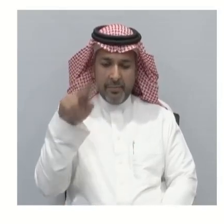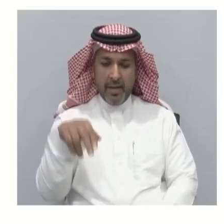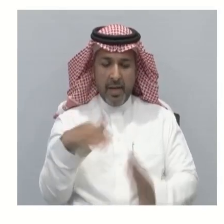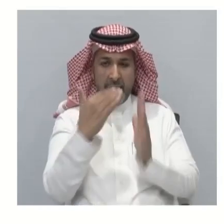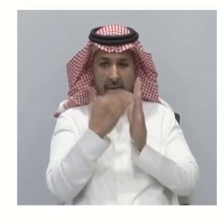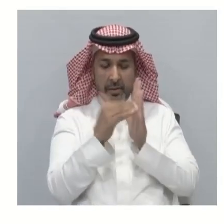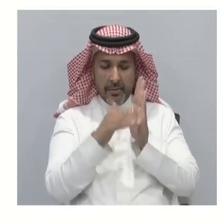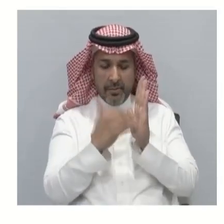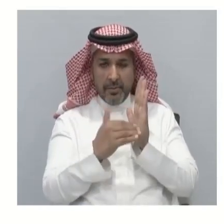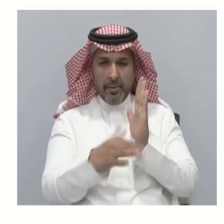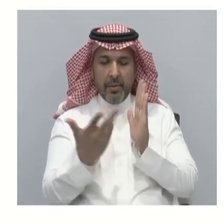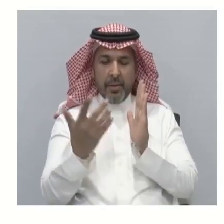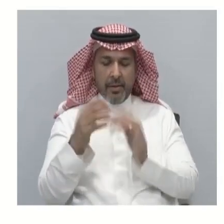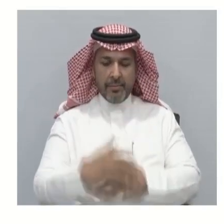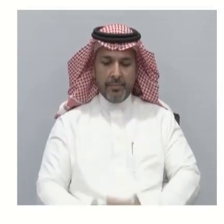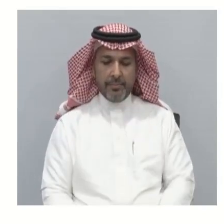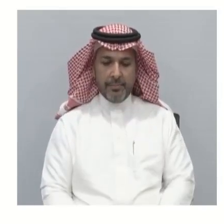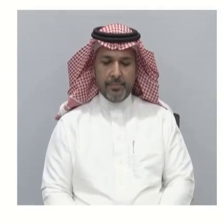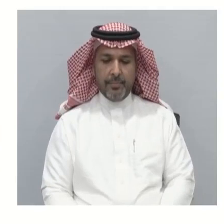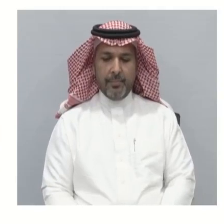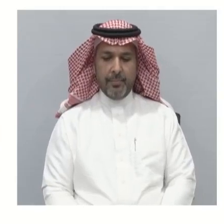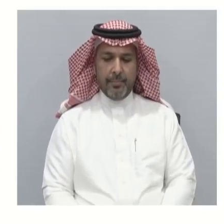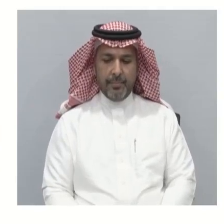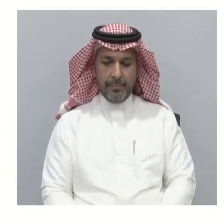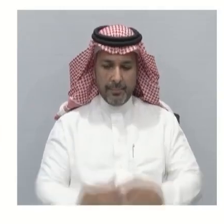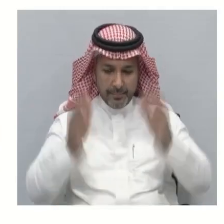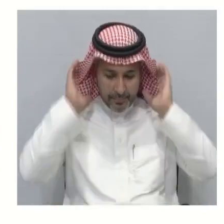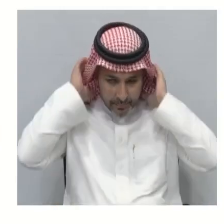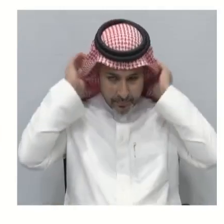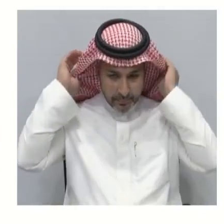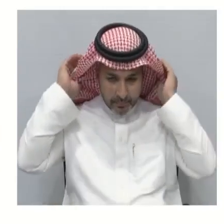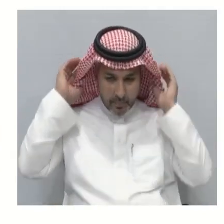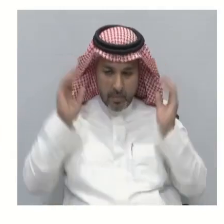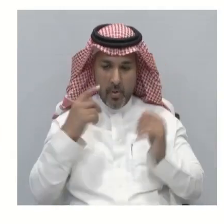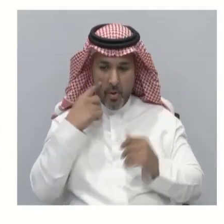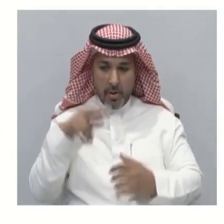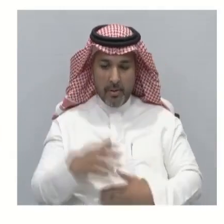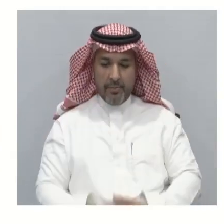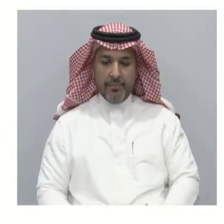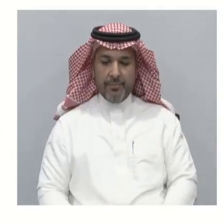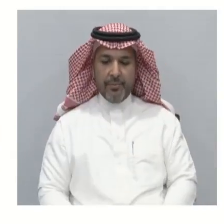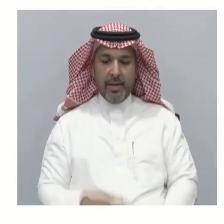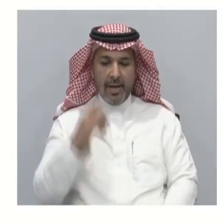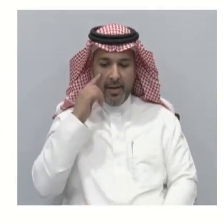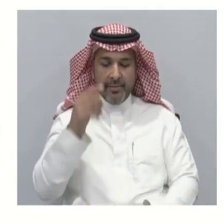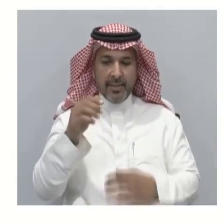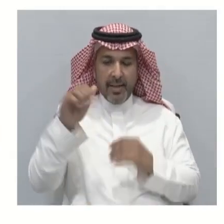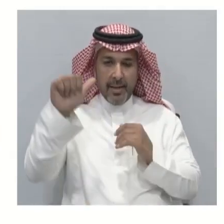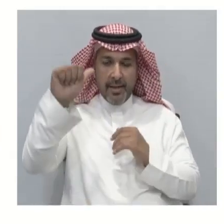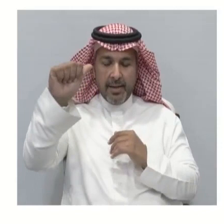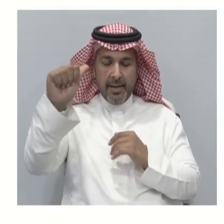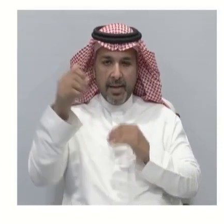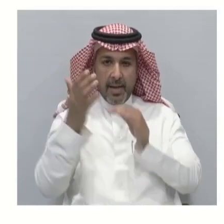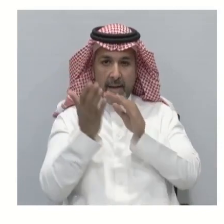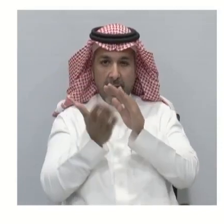وبي وسي ذكرنا خاصيه المقارنه ذكرنا ان اي اكبر من b او اي يساوي b او اي اقل من b